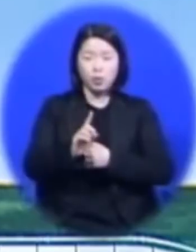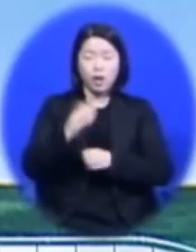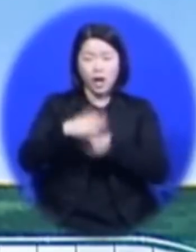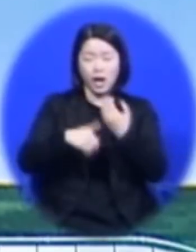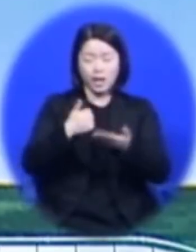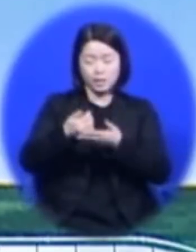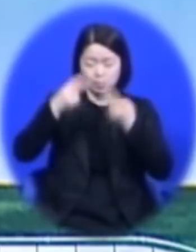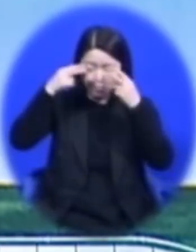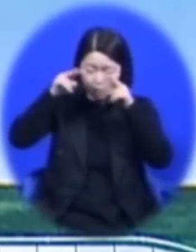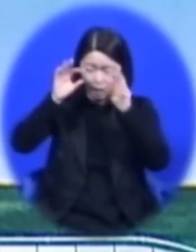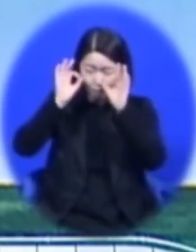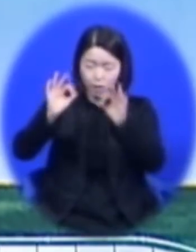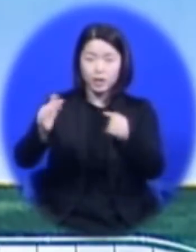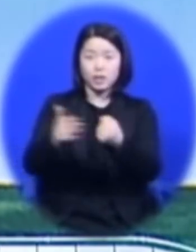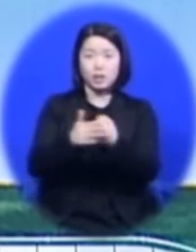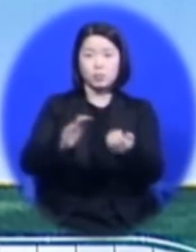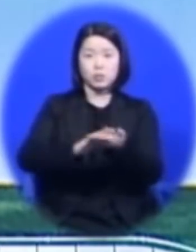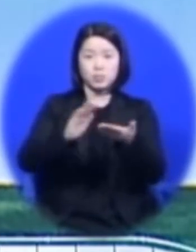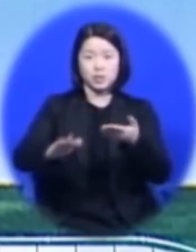때문에